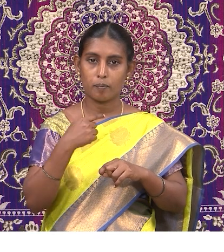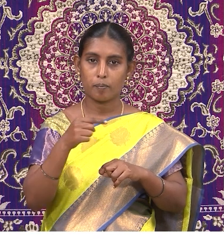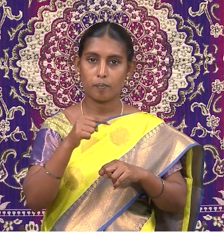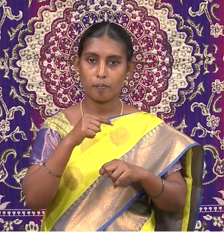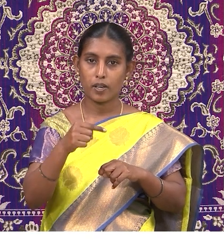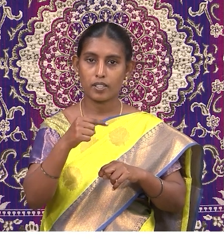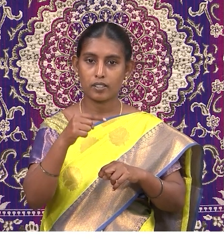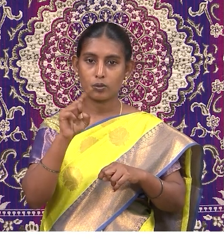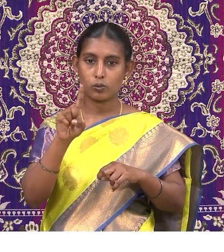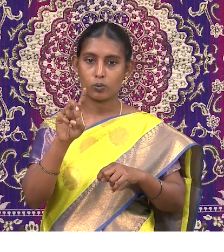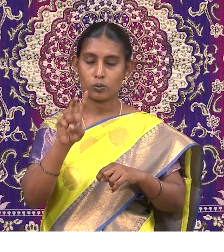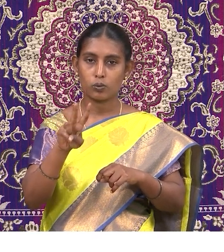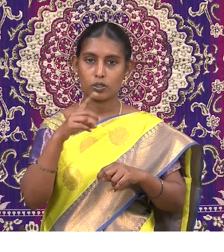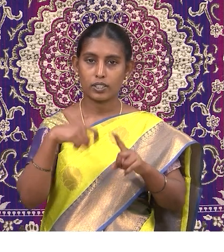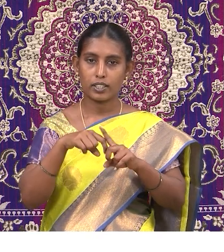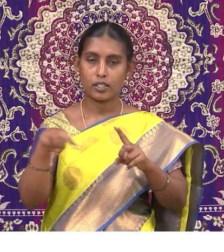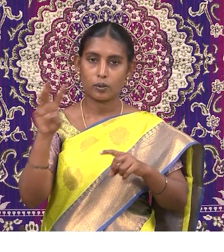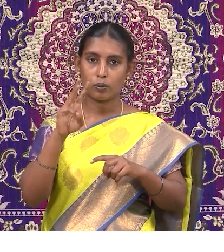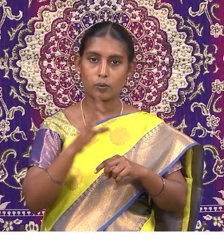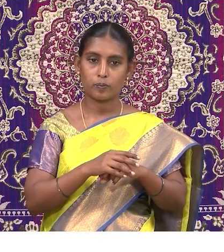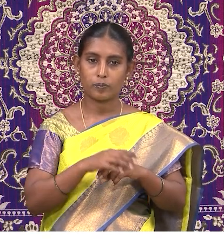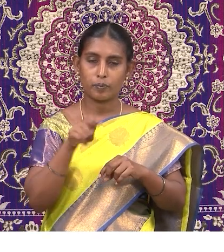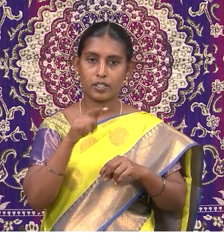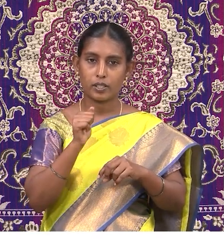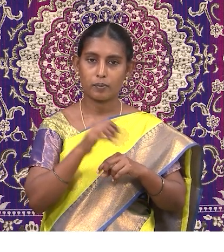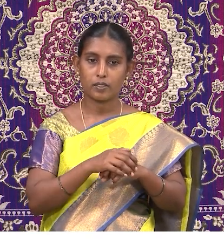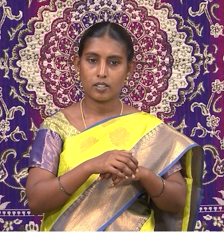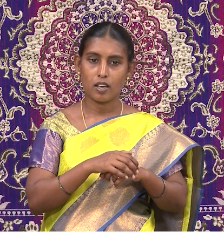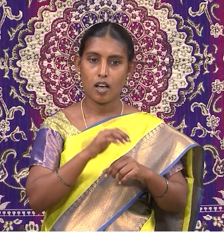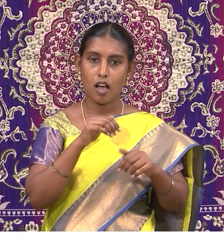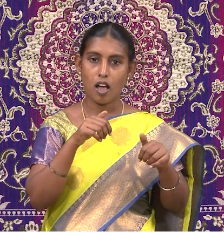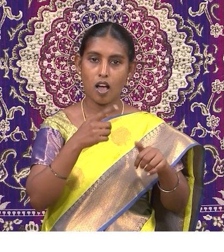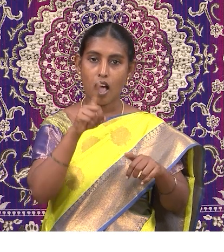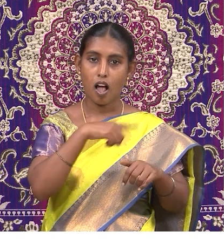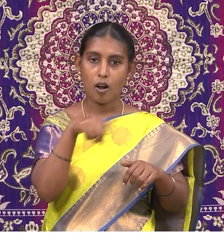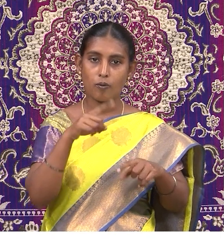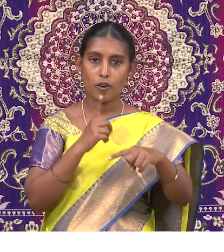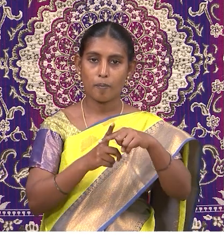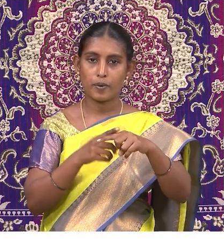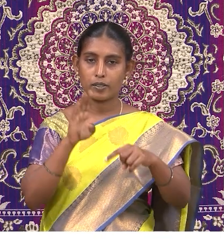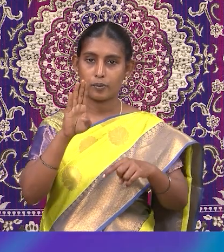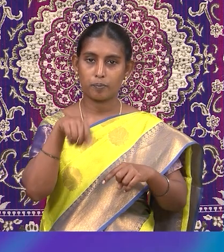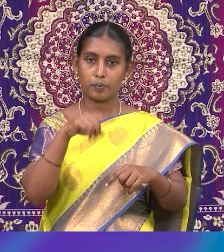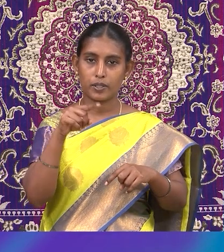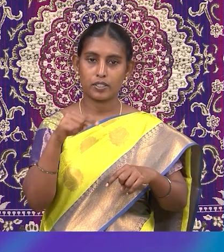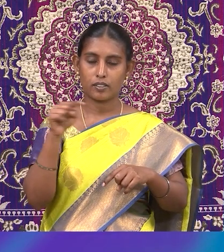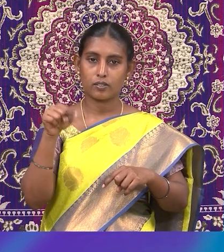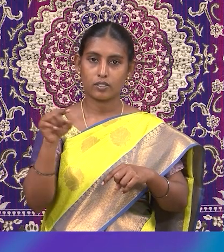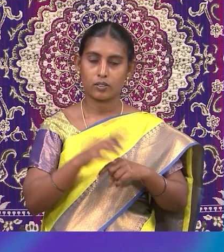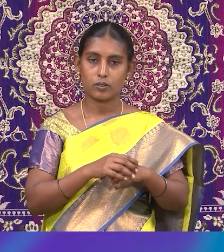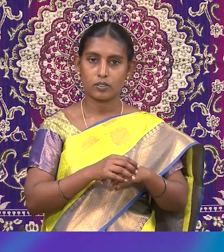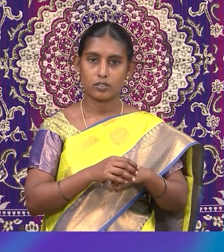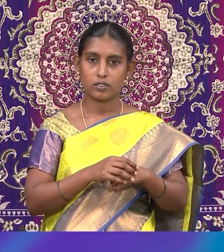க்யூ. முடிஞ்சுதா? இப்போ நீங்கள் என்ன பண்ணணும்? ஆல்ஃபா ப்ளஸ் பீட்டா. ஏன்னா மூலங்களின் கூடுதல் பலன் கண்டுபிடிக்கணும் இல்லையா? ஃபார்முலா